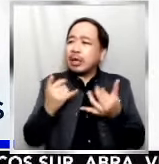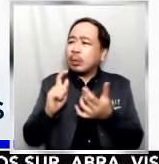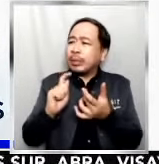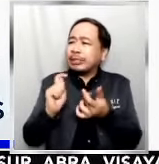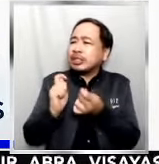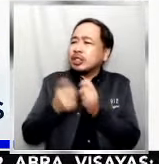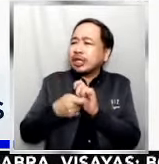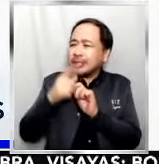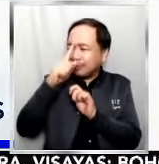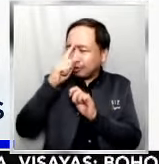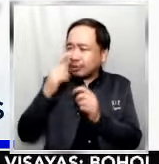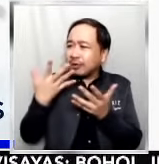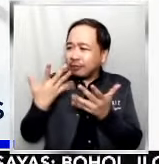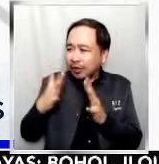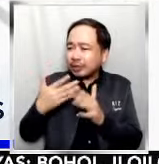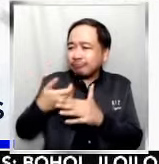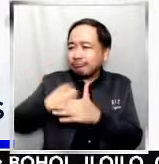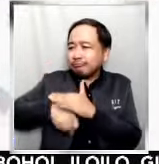Lucas?